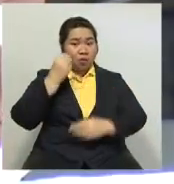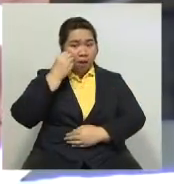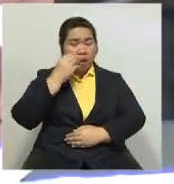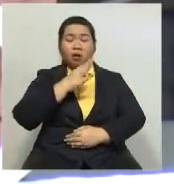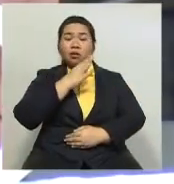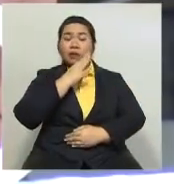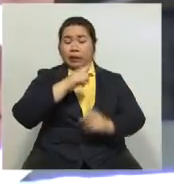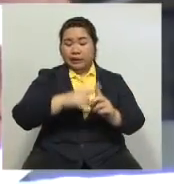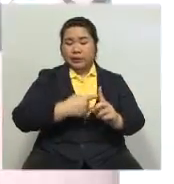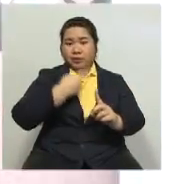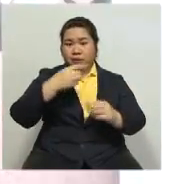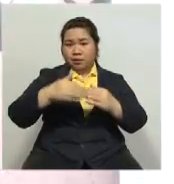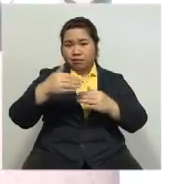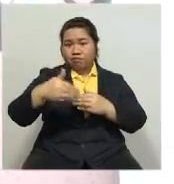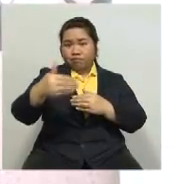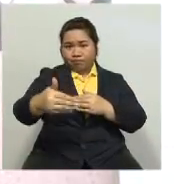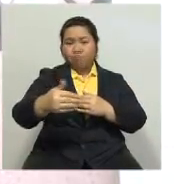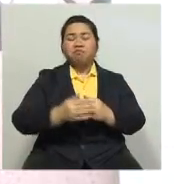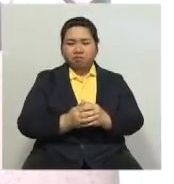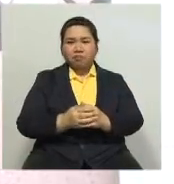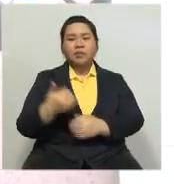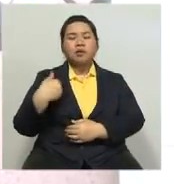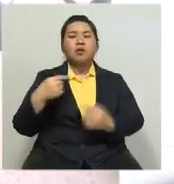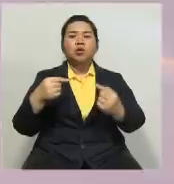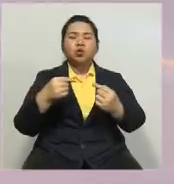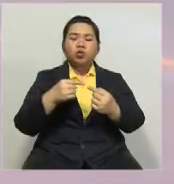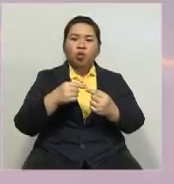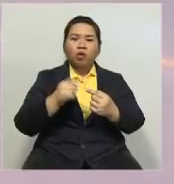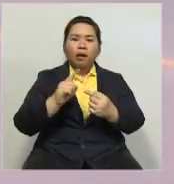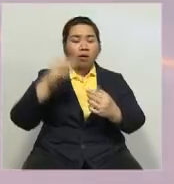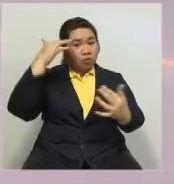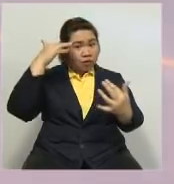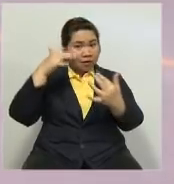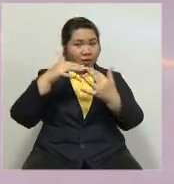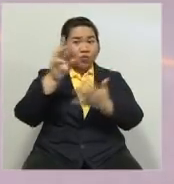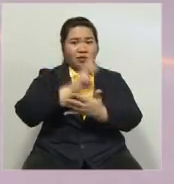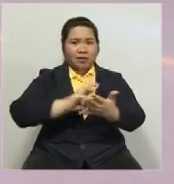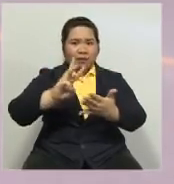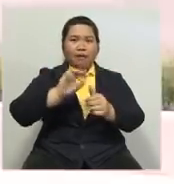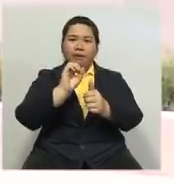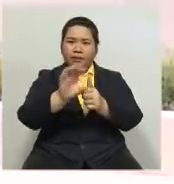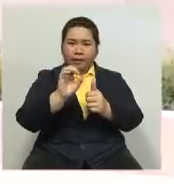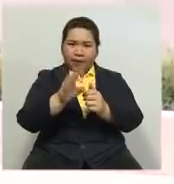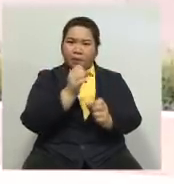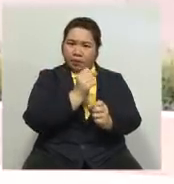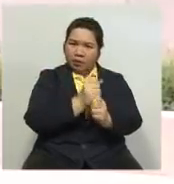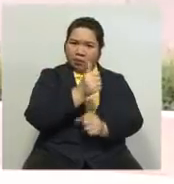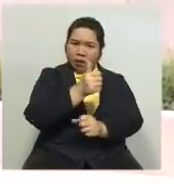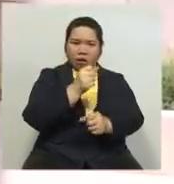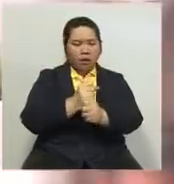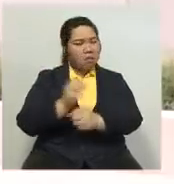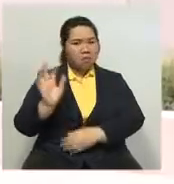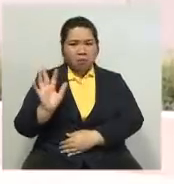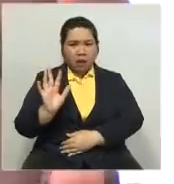หลังจากออกจากโรงพยาบาลซึ่งราชวิทยาลัยจิตแพทย์แห่งประเทศไทยได้มีข้อเสนอแนะสิ่งที่ควรและไม่ควรทำส